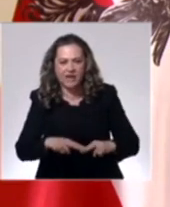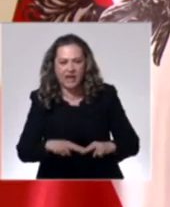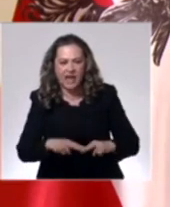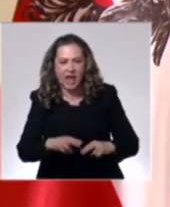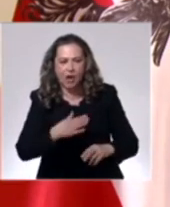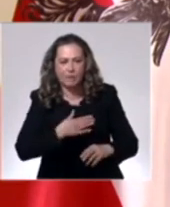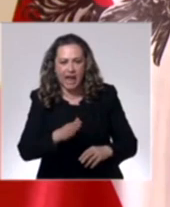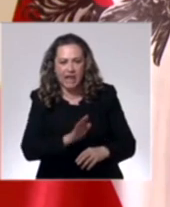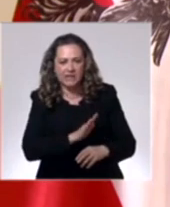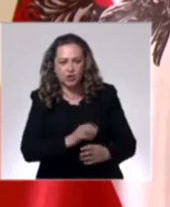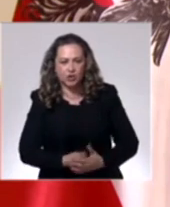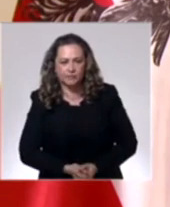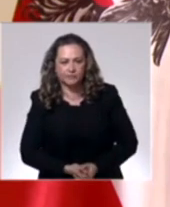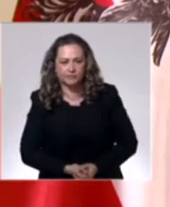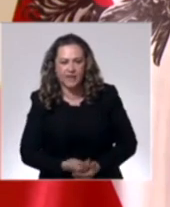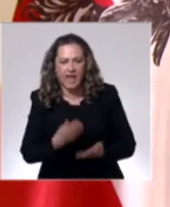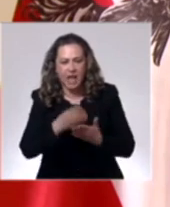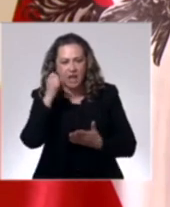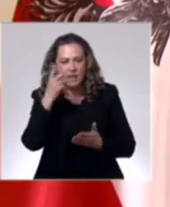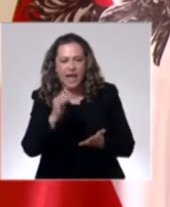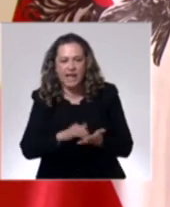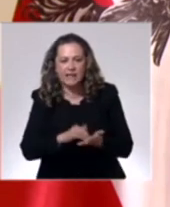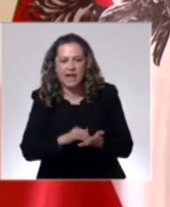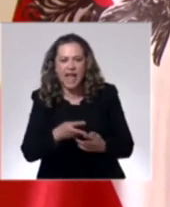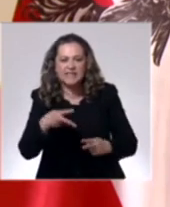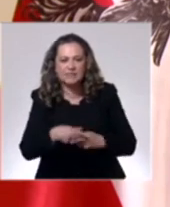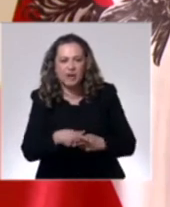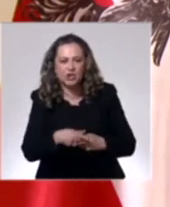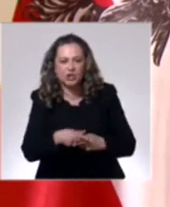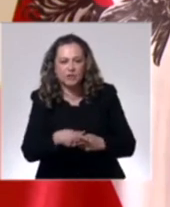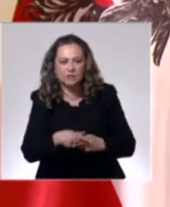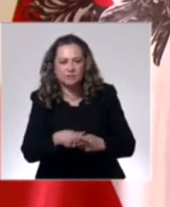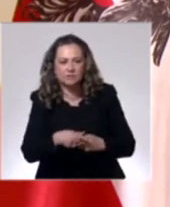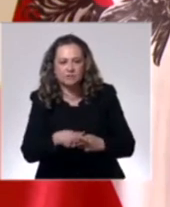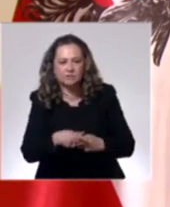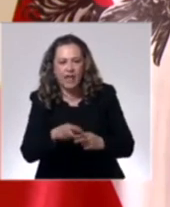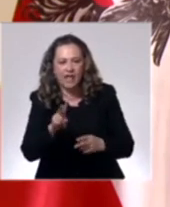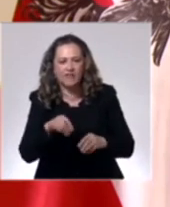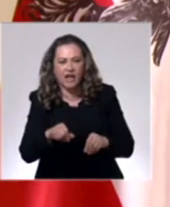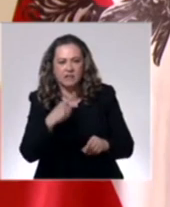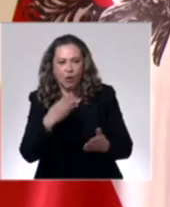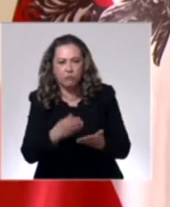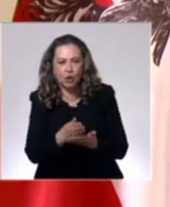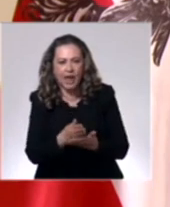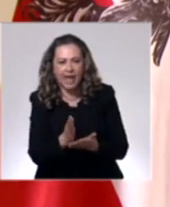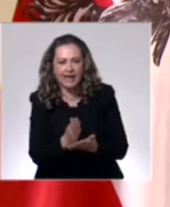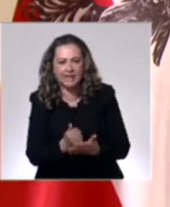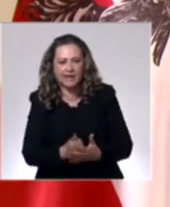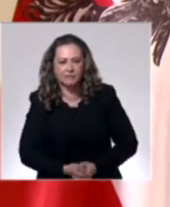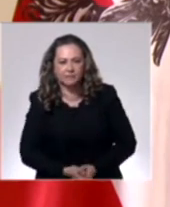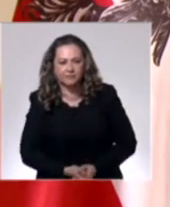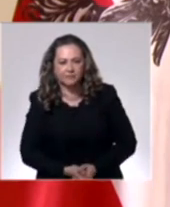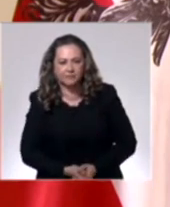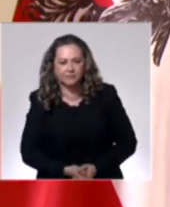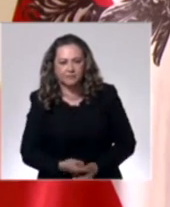ќе биде ризично и во секој случај ќе треба да се спречи овде овие две земји, овој процес да ги разделиме.